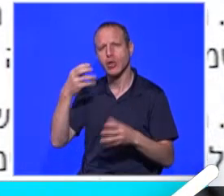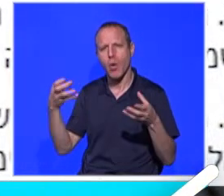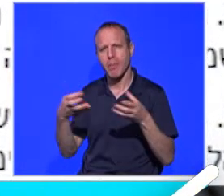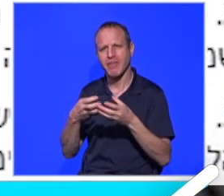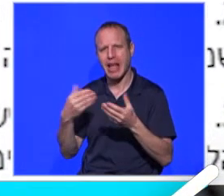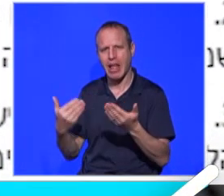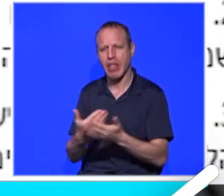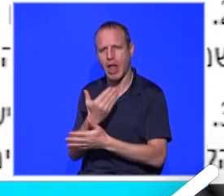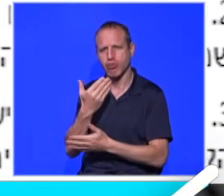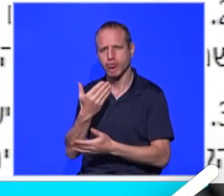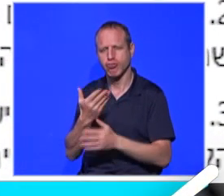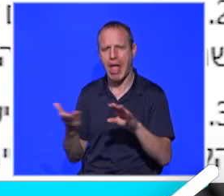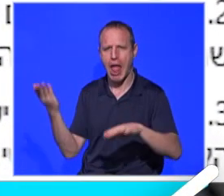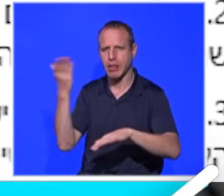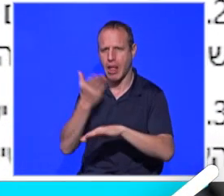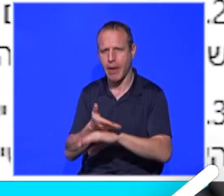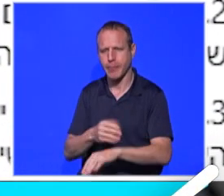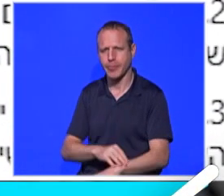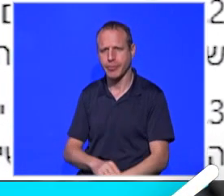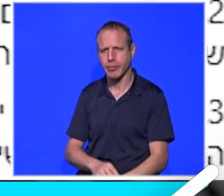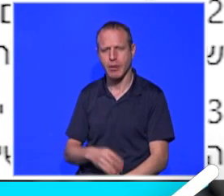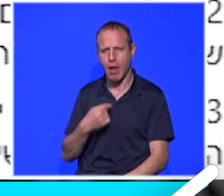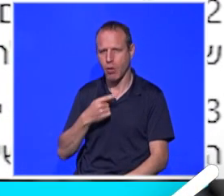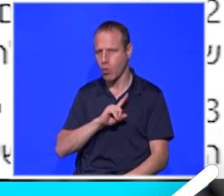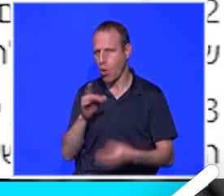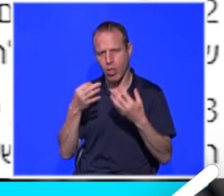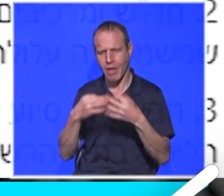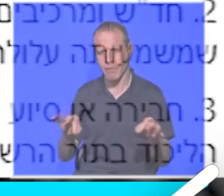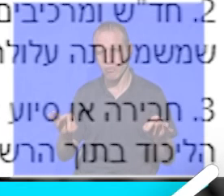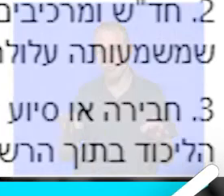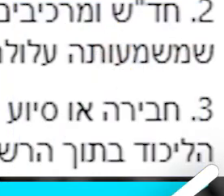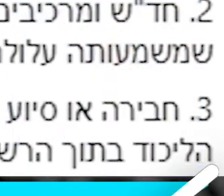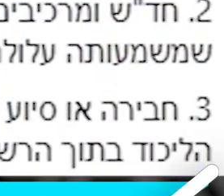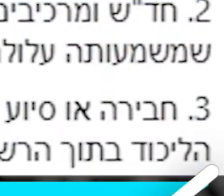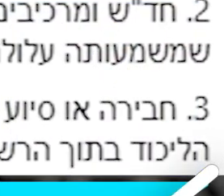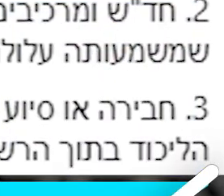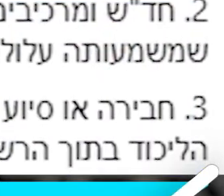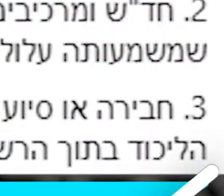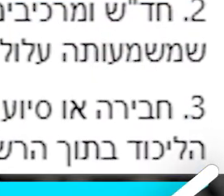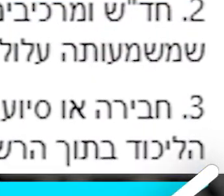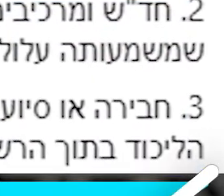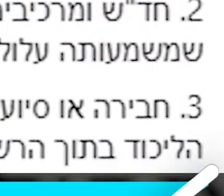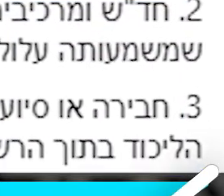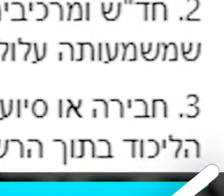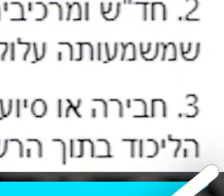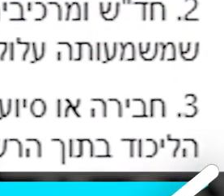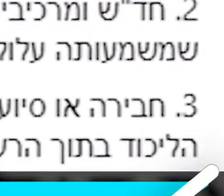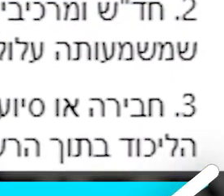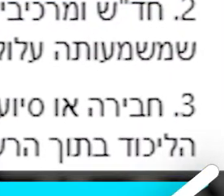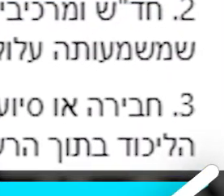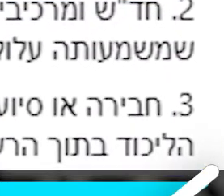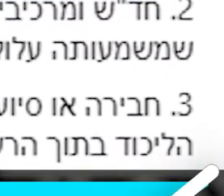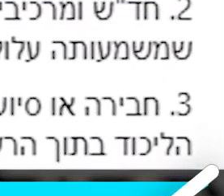מפלגת חדש העלתה. אנחנו לא נאפשר עוד סניף של הליכוד במשותפת. עיקר המחלוקת